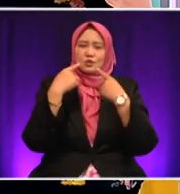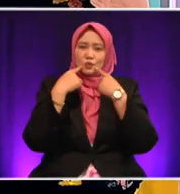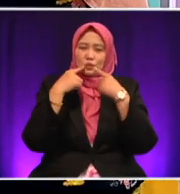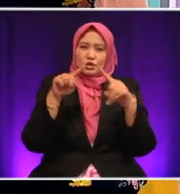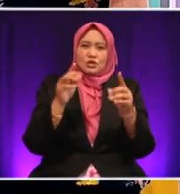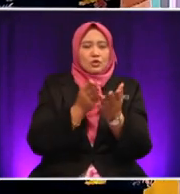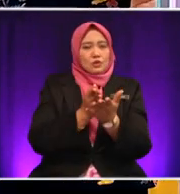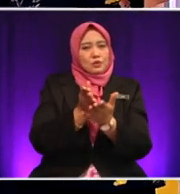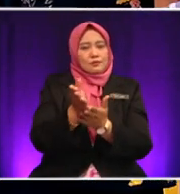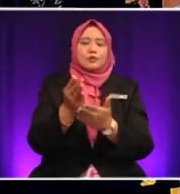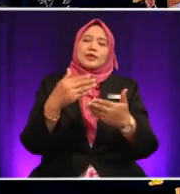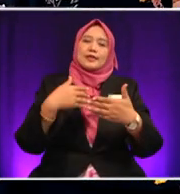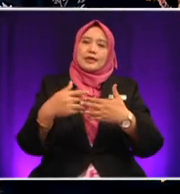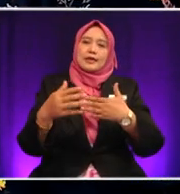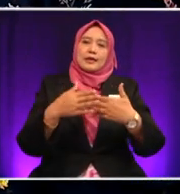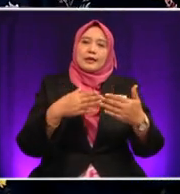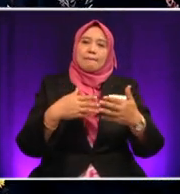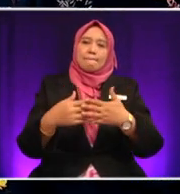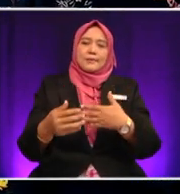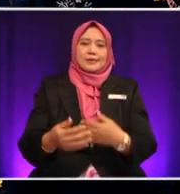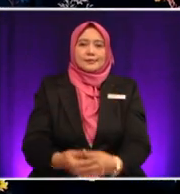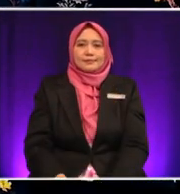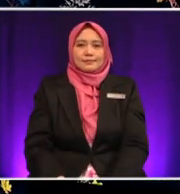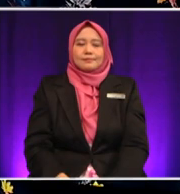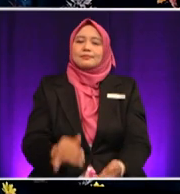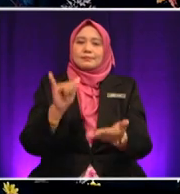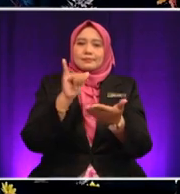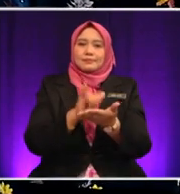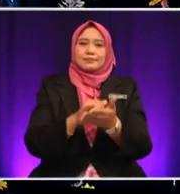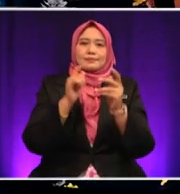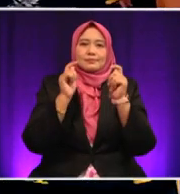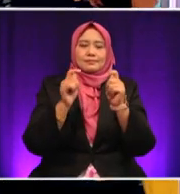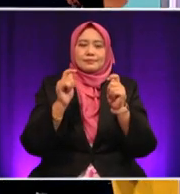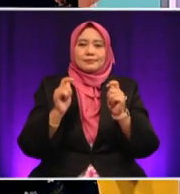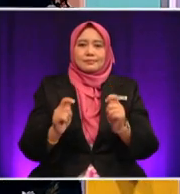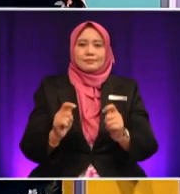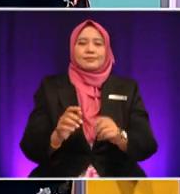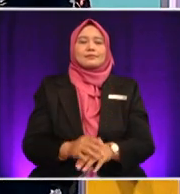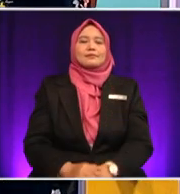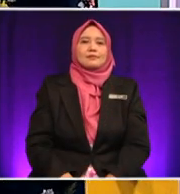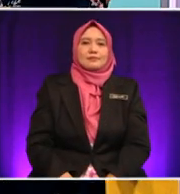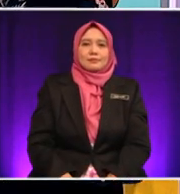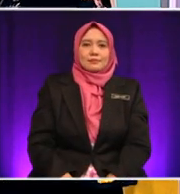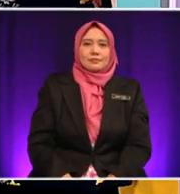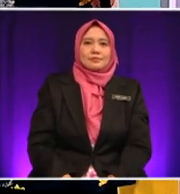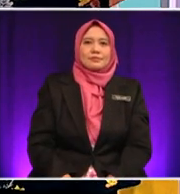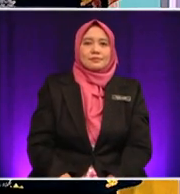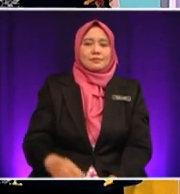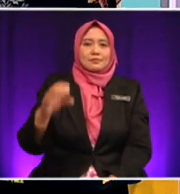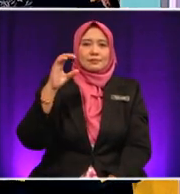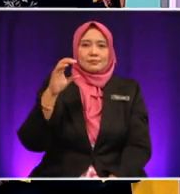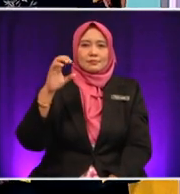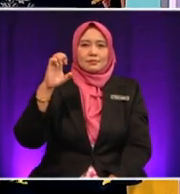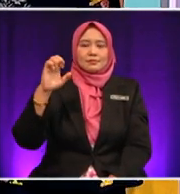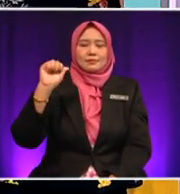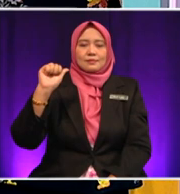itu kepada teknik size Saiful ada banyak lagi ya satu lagi Carilah menentukan nilai ajakan